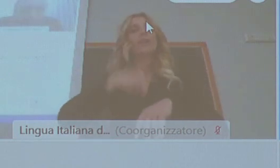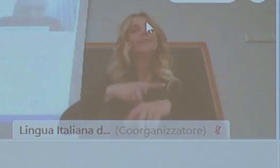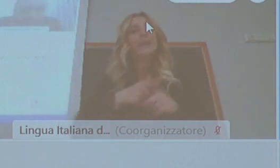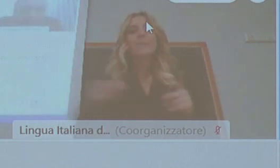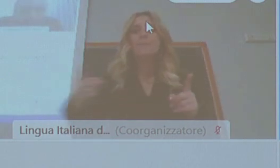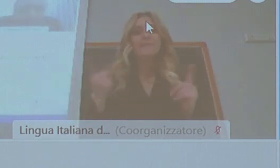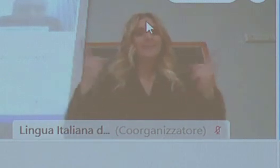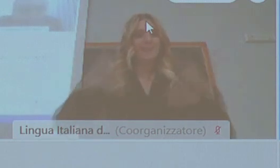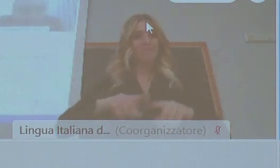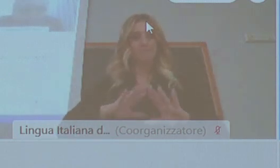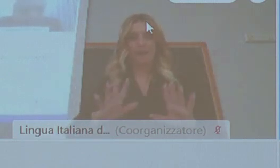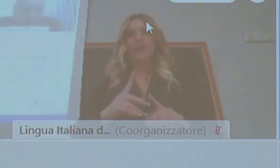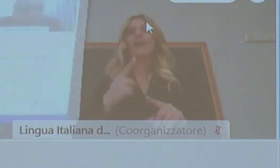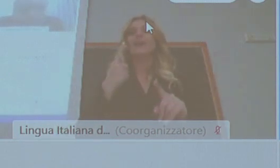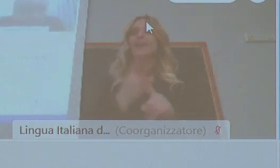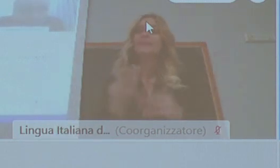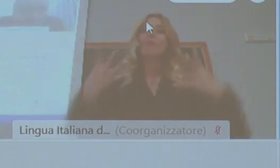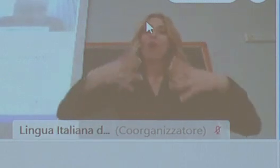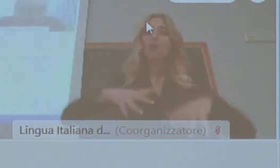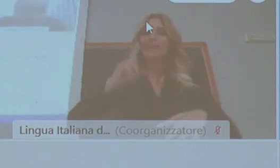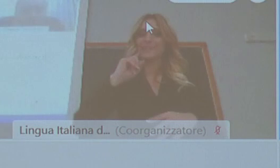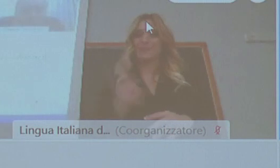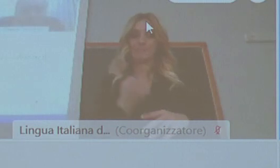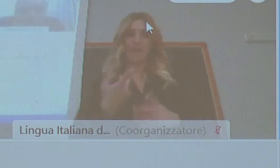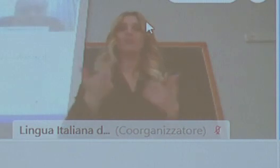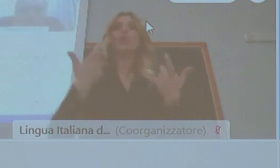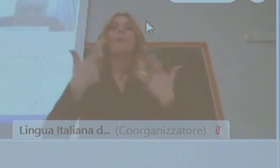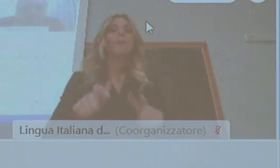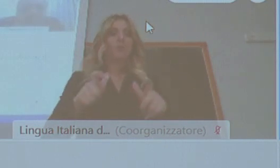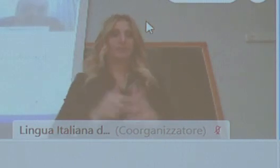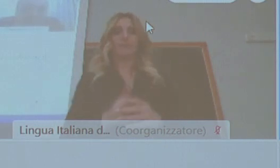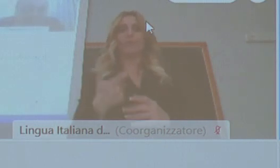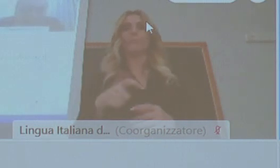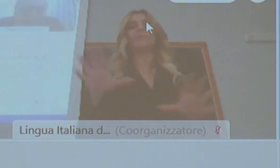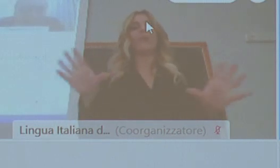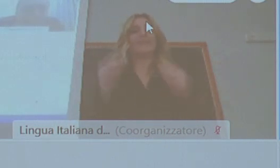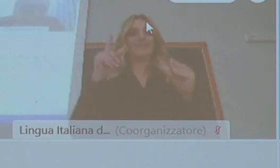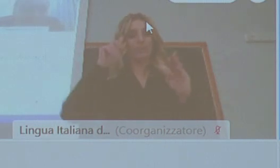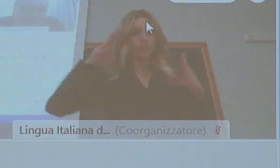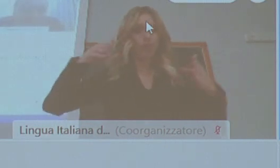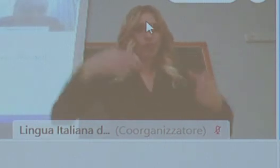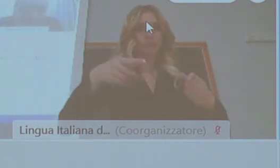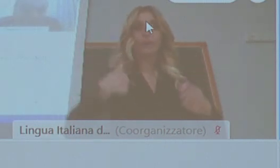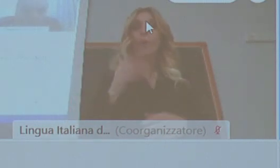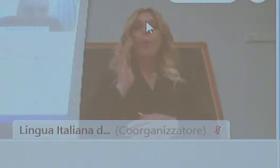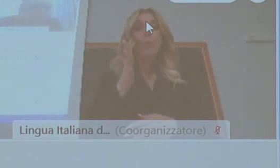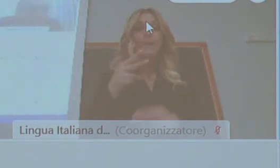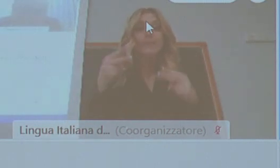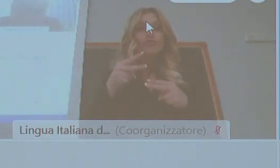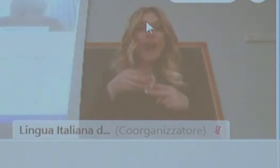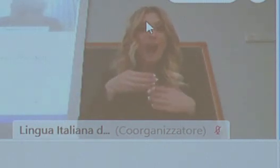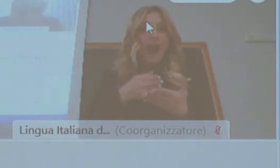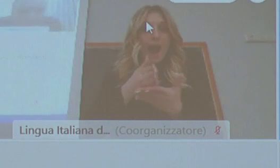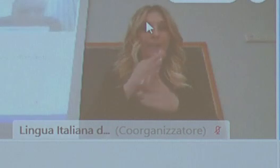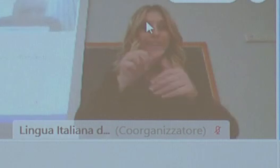formativo è quanto di più deleterio e patologico possa esistere sul mercato, perché si concentra all'inizio con 15 anni di formazione, poi